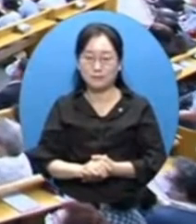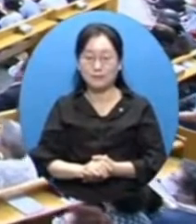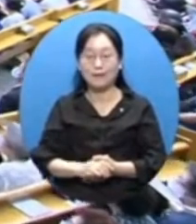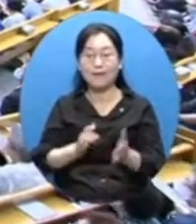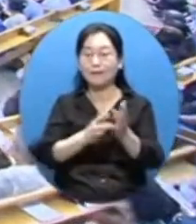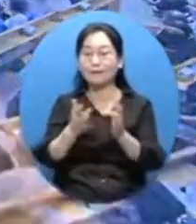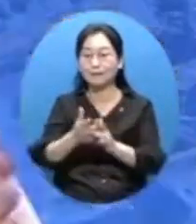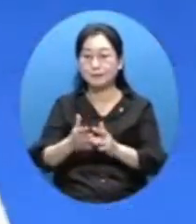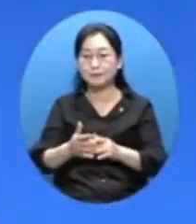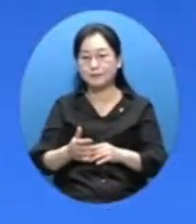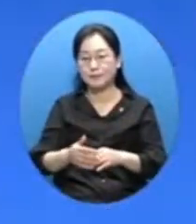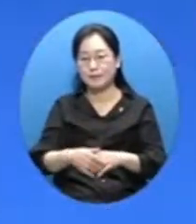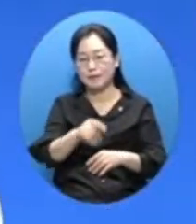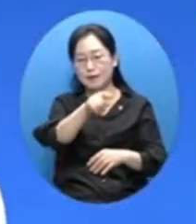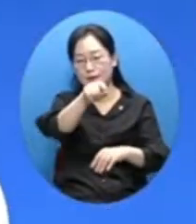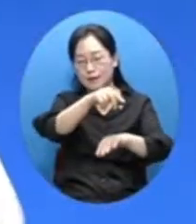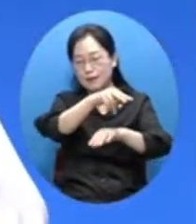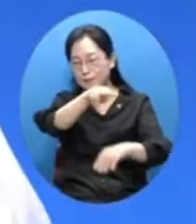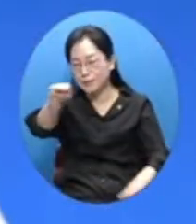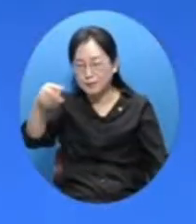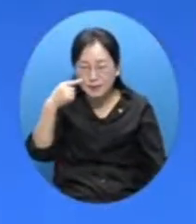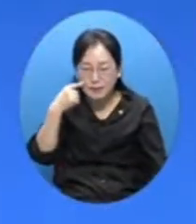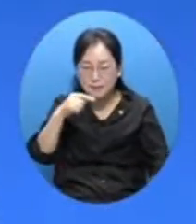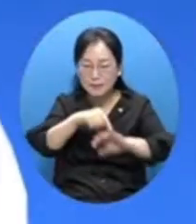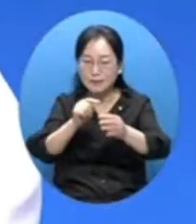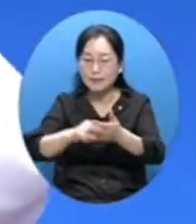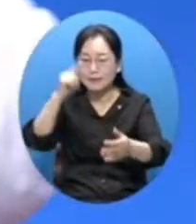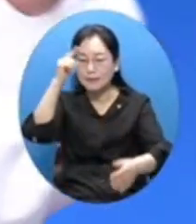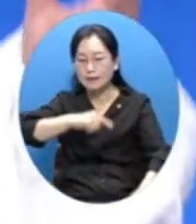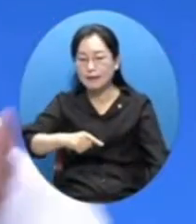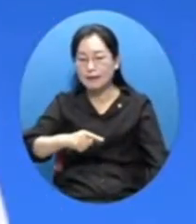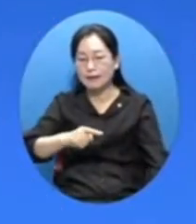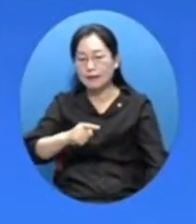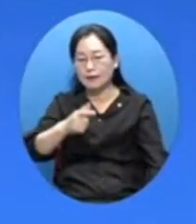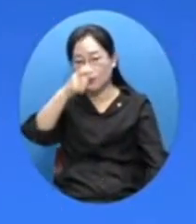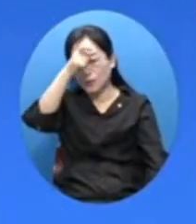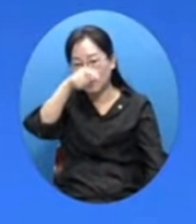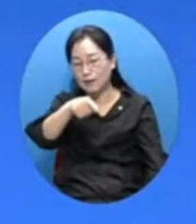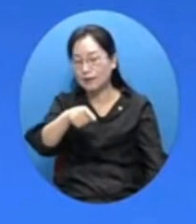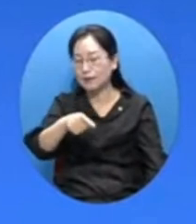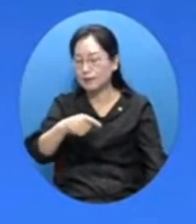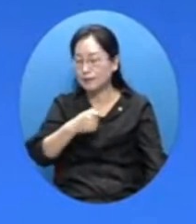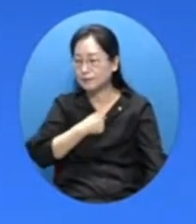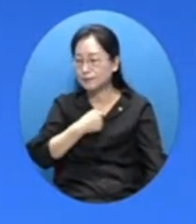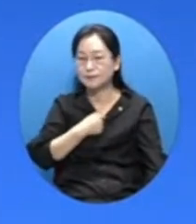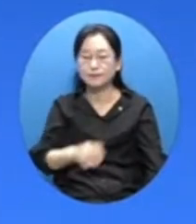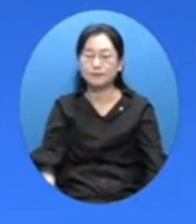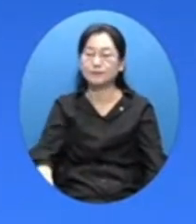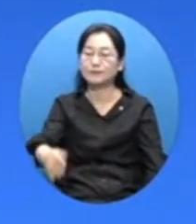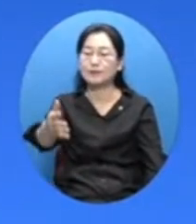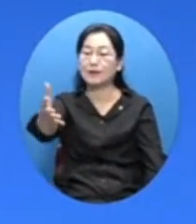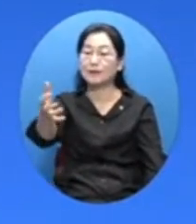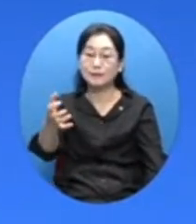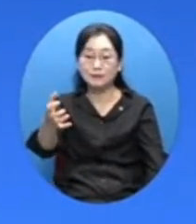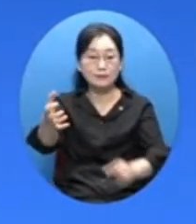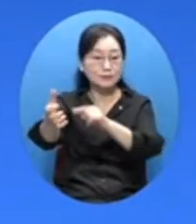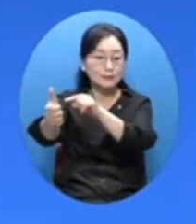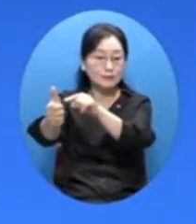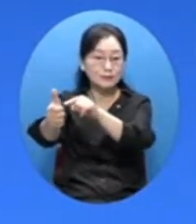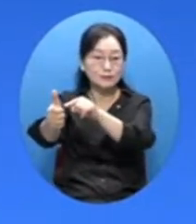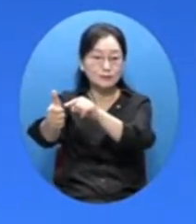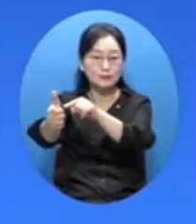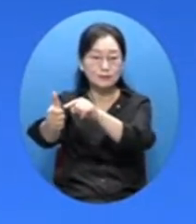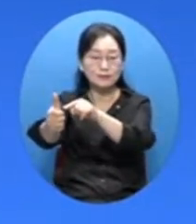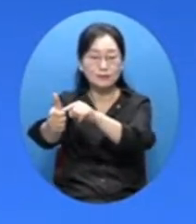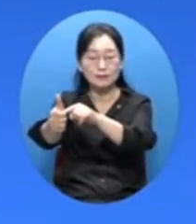예수님께서 마음이 완악한 자들을 보고 탄식하셨습니다. 회당 가운데 손이 말라서 손이 나비가